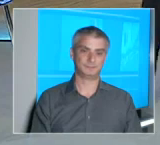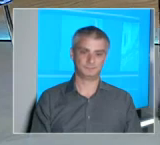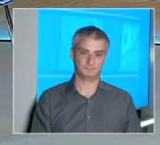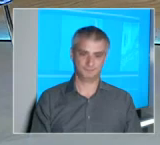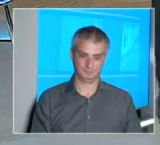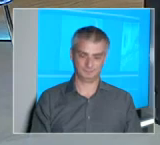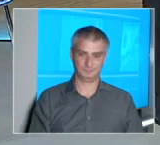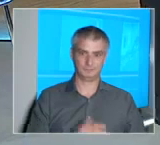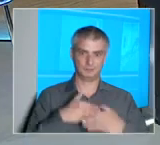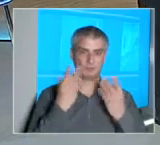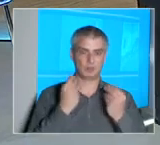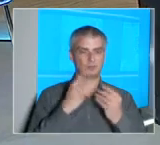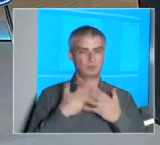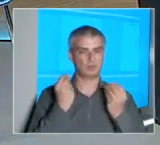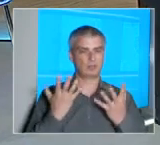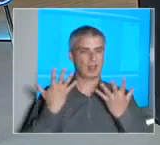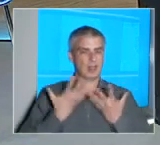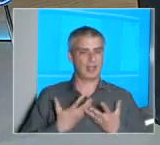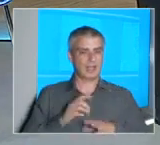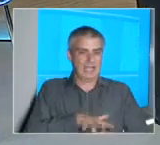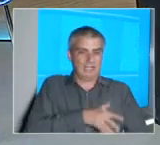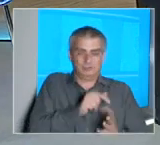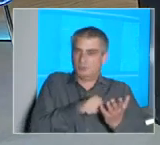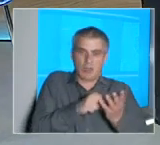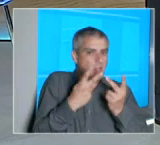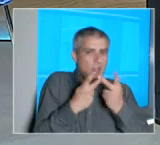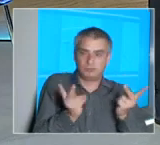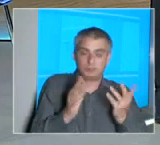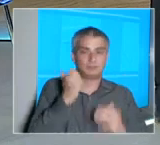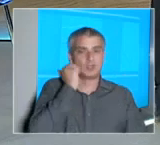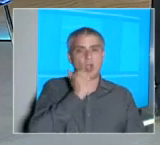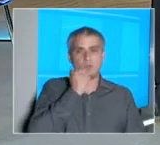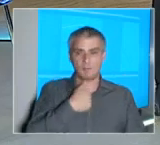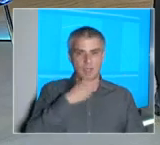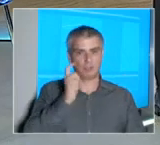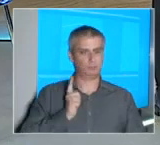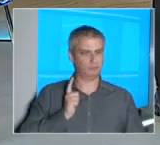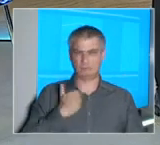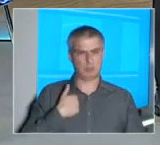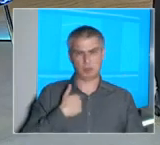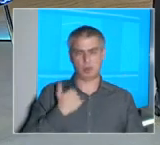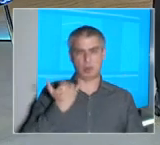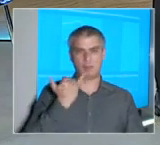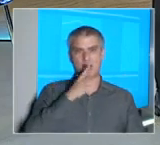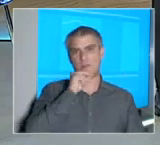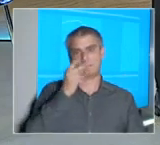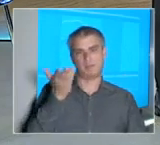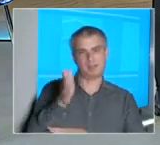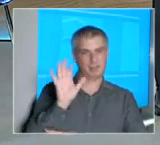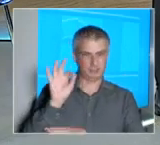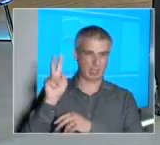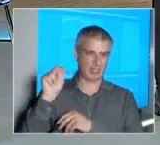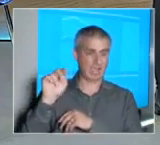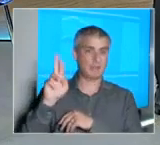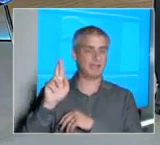היי שרון, בוקר טוב. זה בוקר של עומס רגשי, מכיוון שזה לא משנה אם ביום-יום שלנו כאנשים פרטיים אנחנו לא מתעסקים בלכתה של נחמה